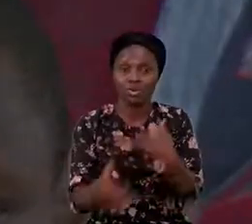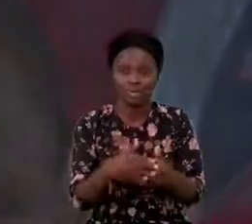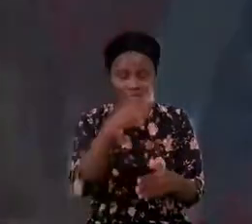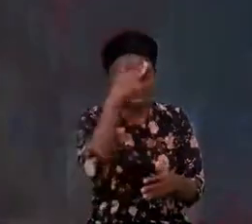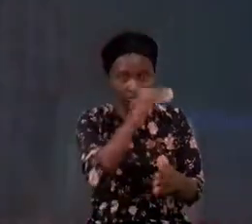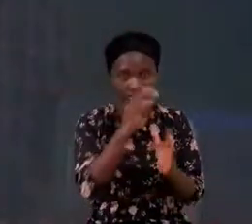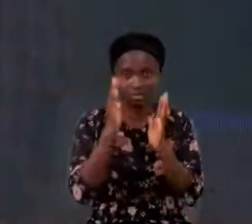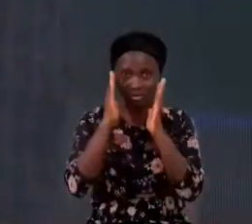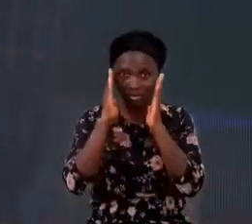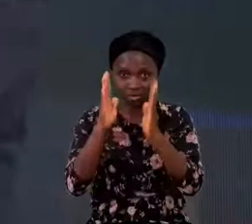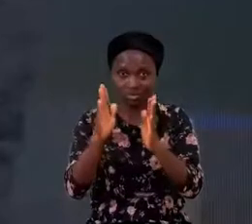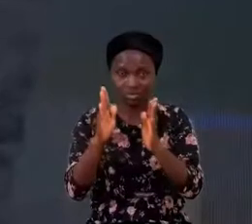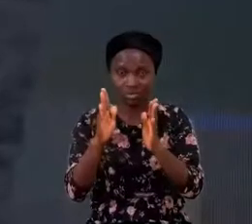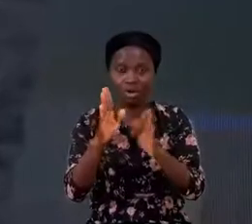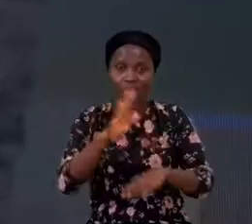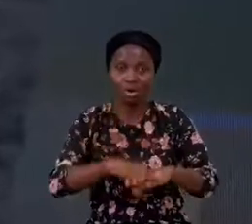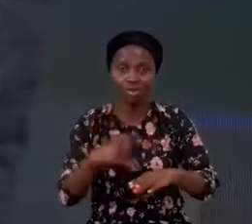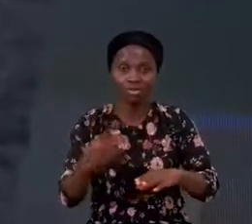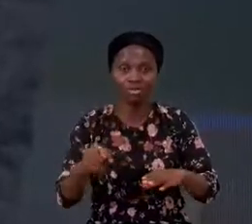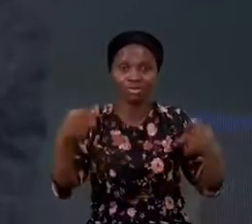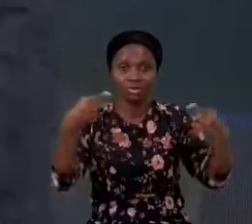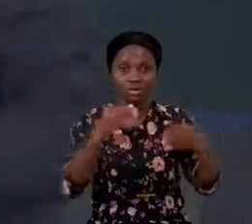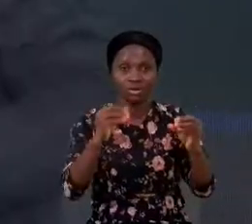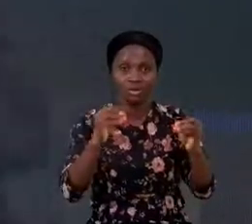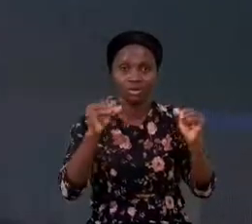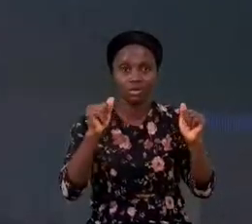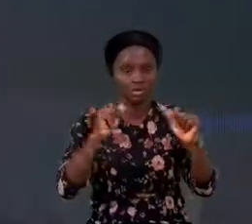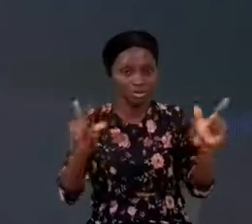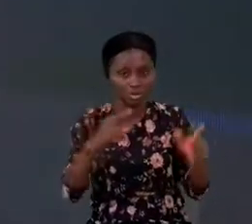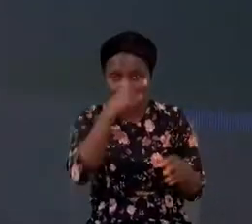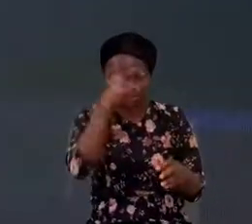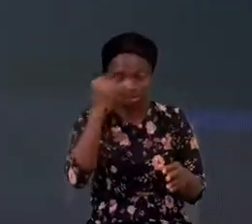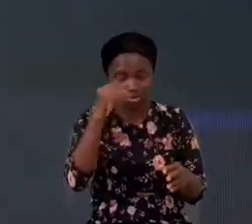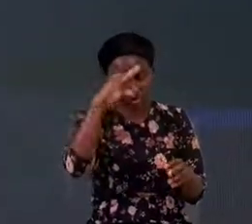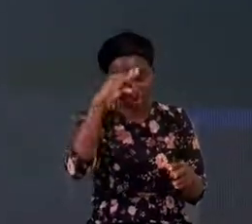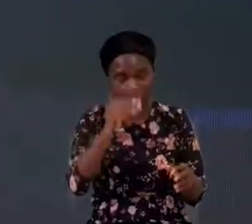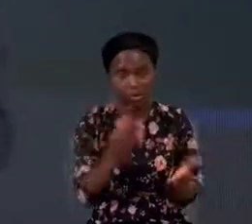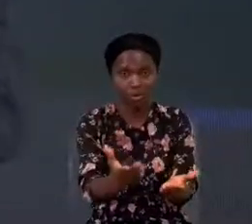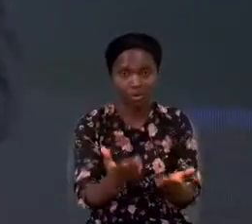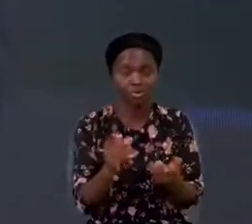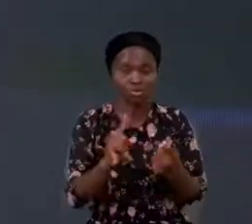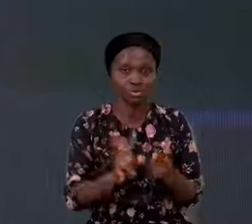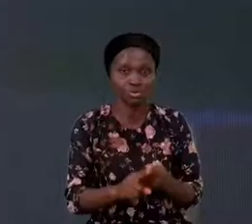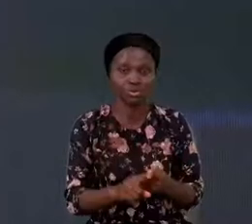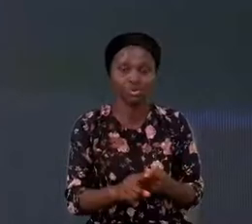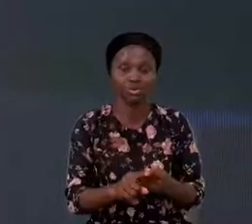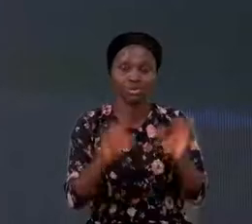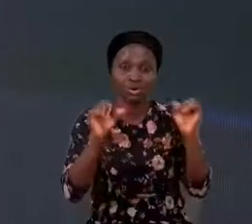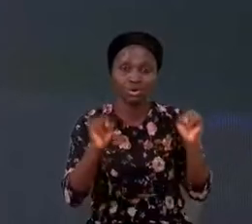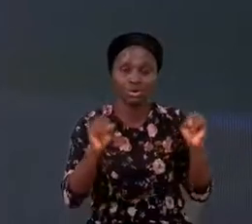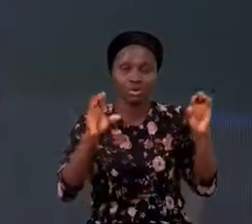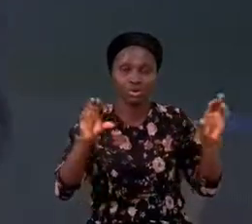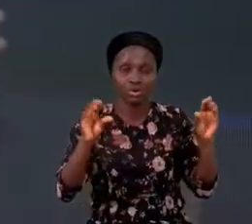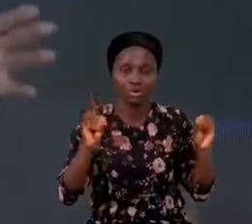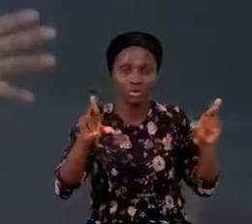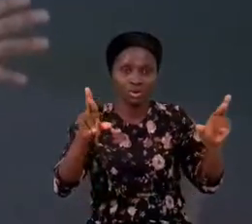même chose dans la vie. Si nous voulons faire quoi que ce soit, adolescents, jeunes, nous devons être